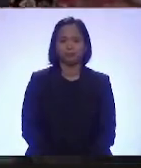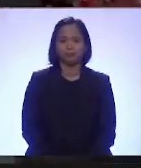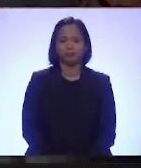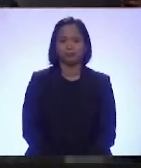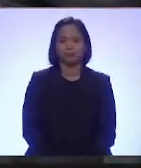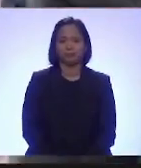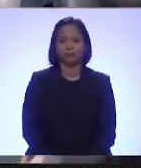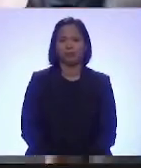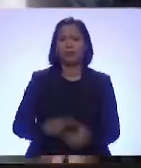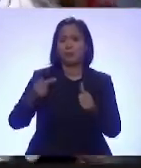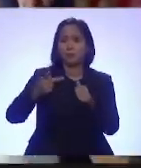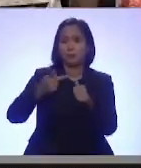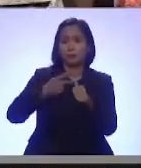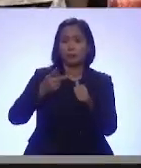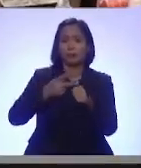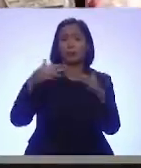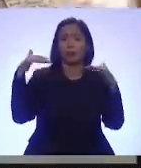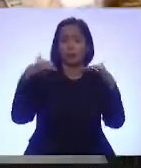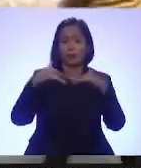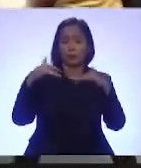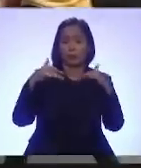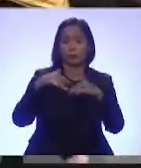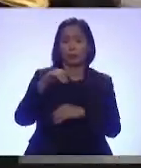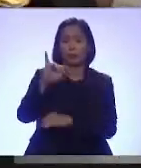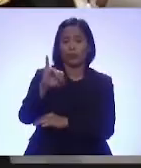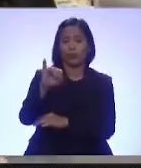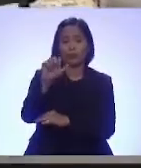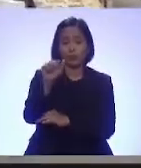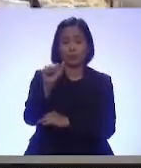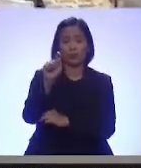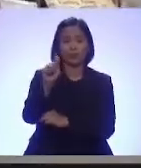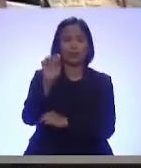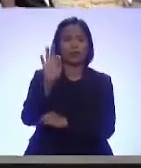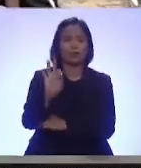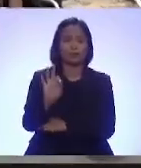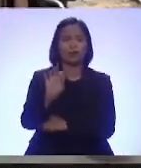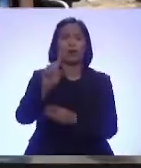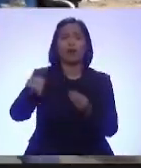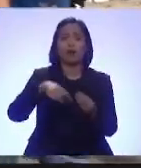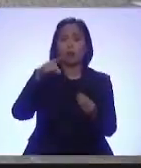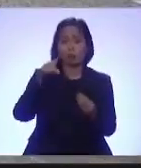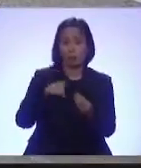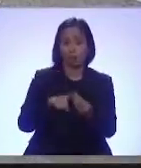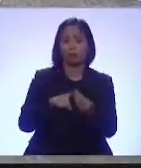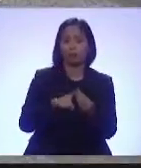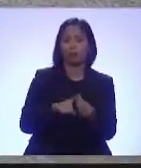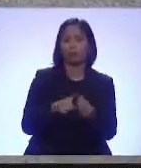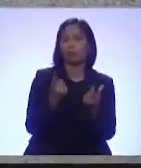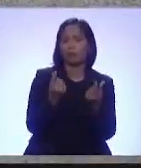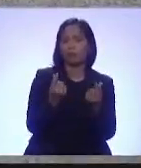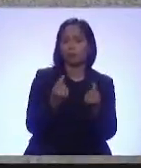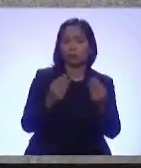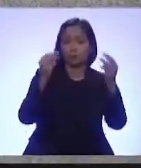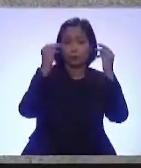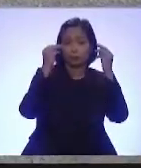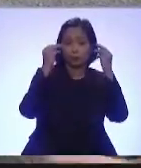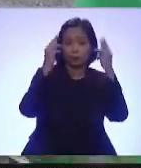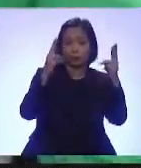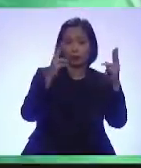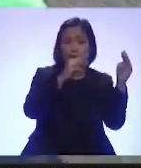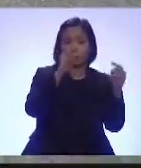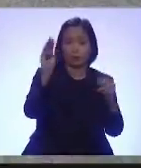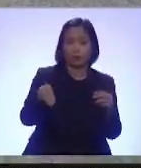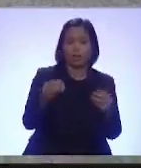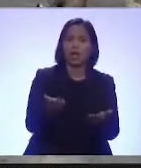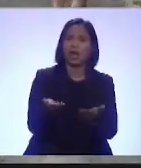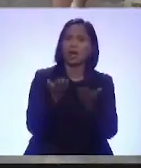Pangunahing agenda sa meeting ng Interagency Task Force o IATF ang rekomendasyon ng mga Metro Manila mayors na